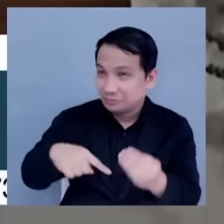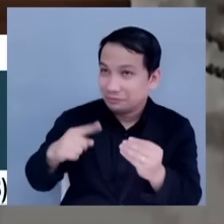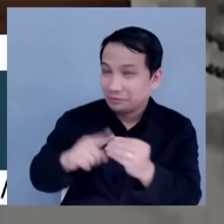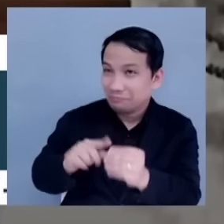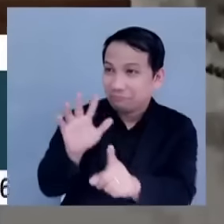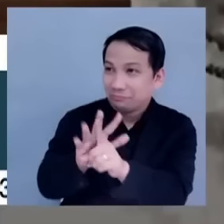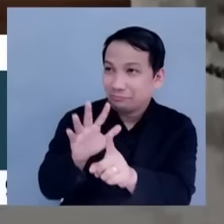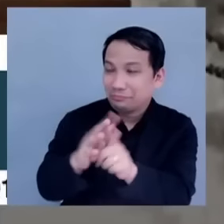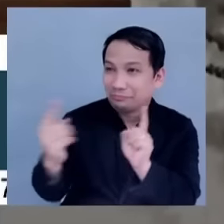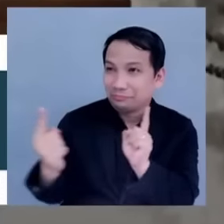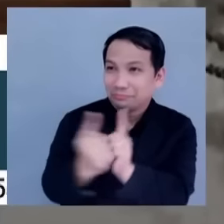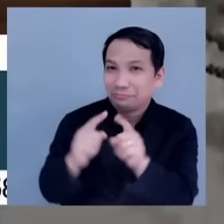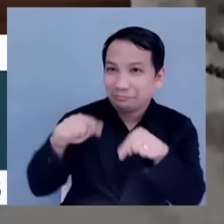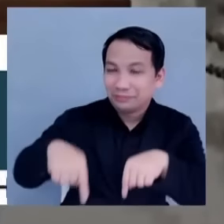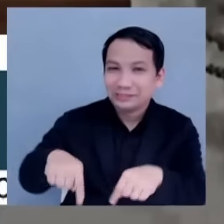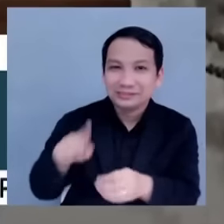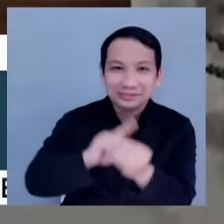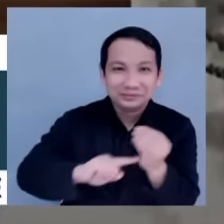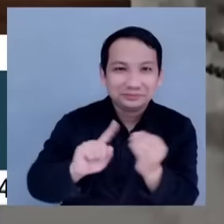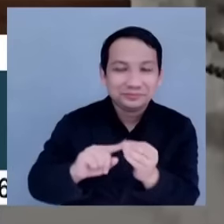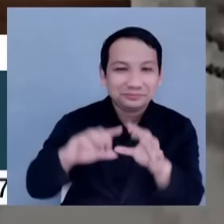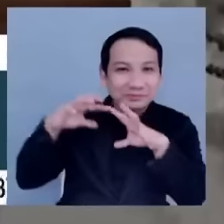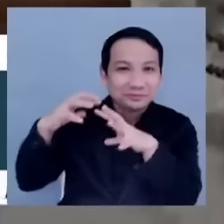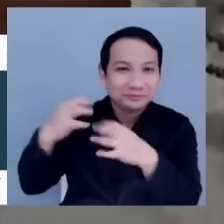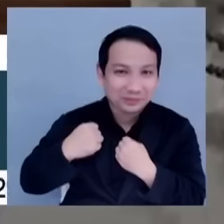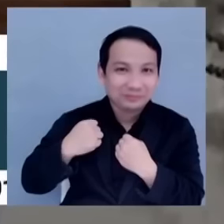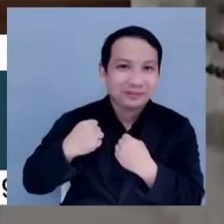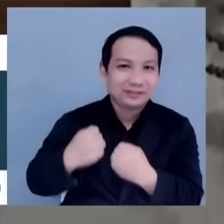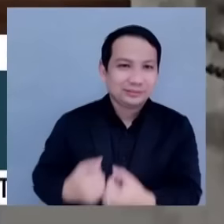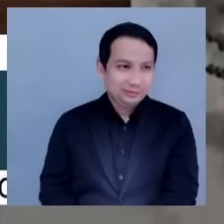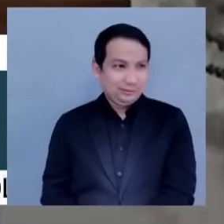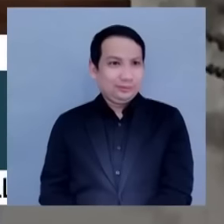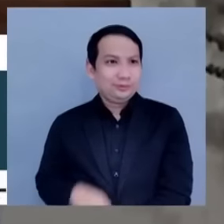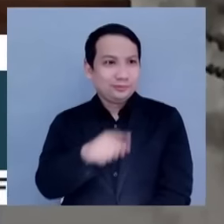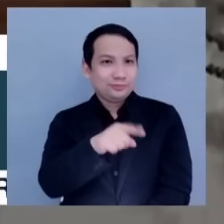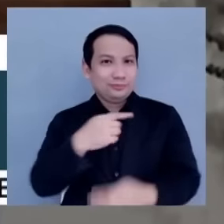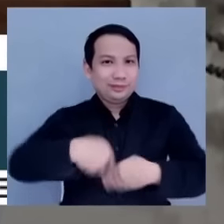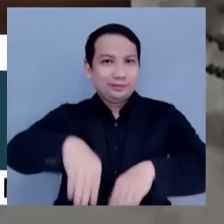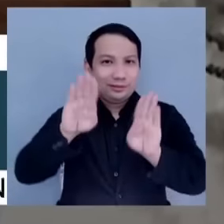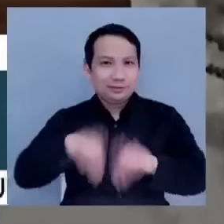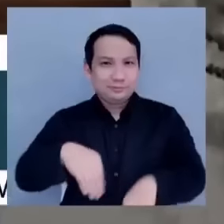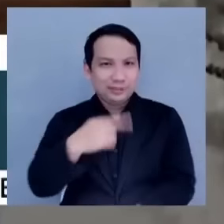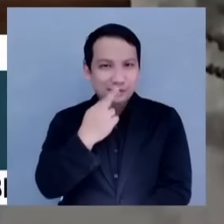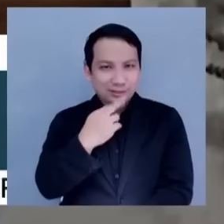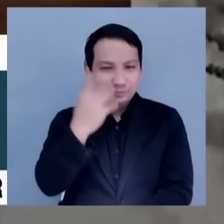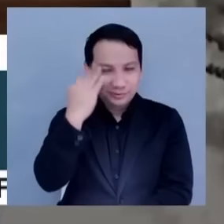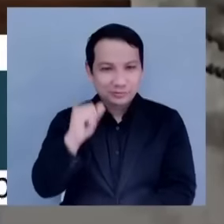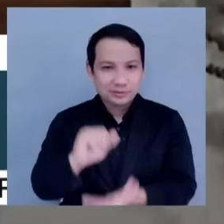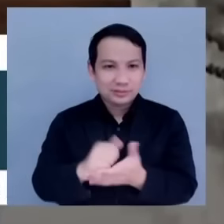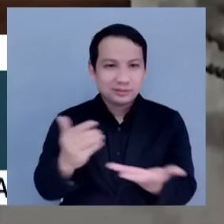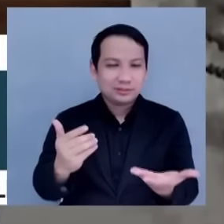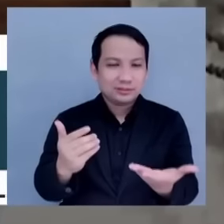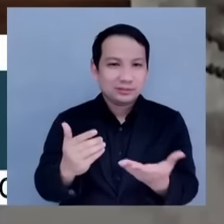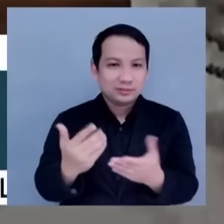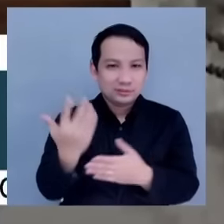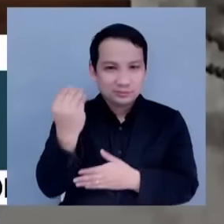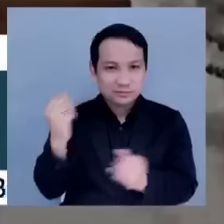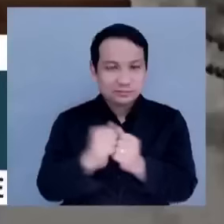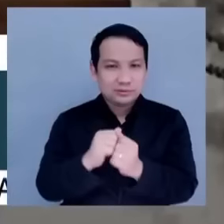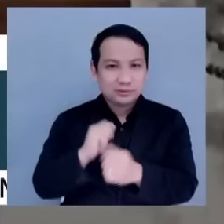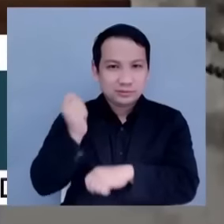nitong si Alice Goh ang pagka-aresto niya. Kulang na lang red carpet. Tingnan natin kung gaano siya ka-photogenic sa hearing